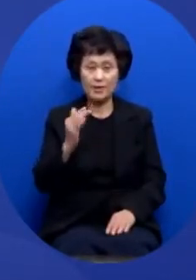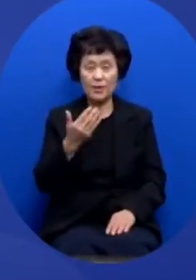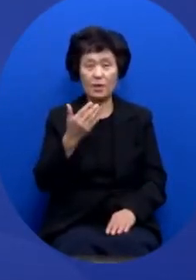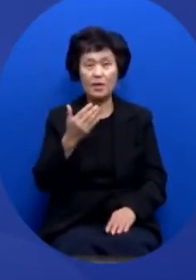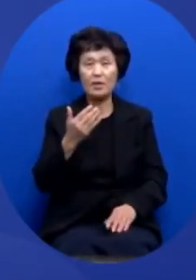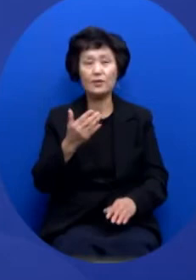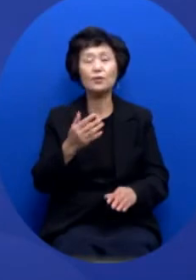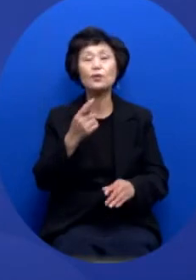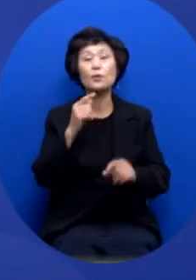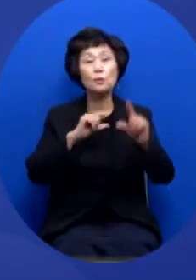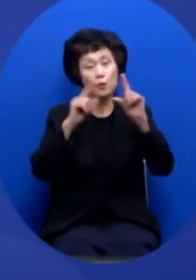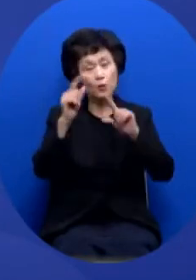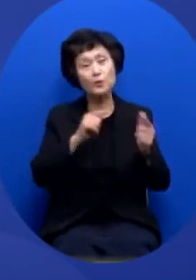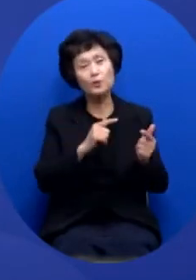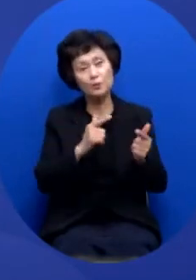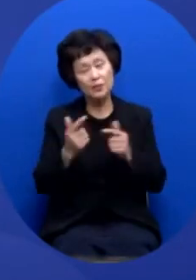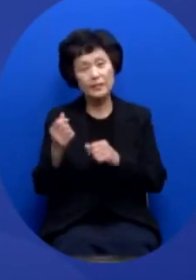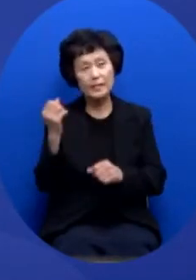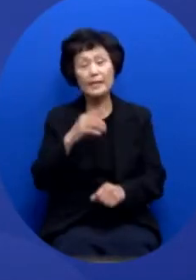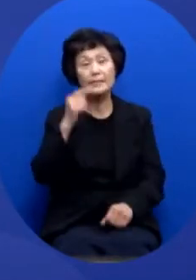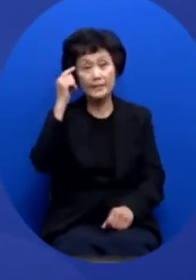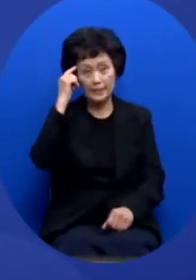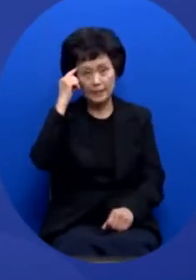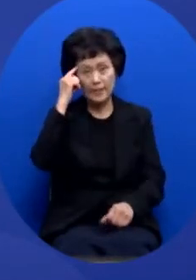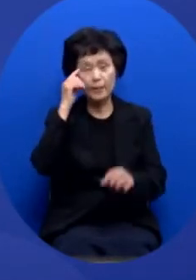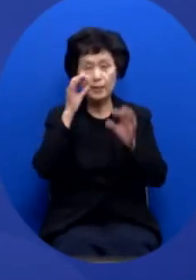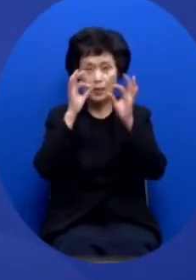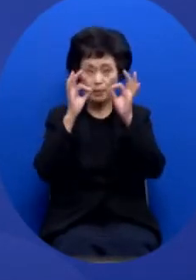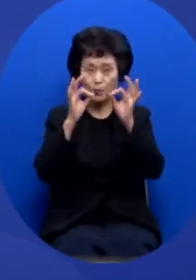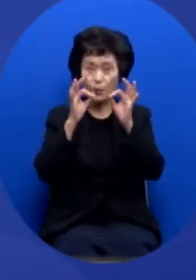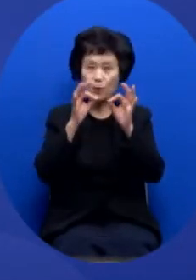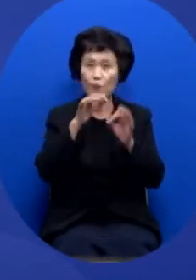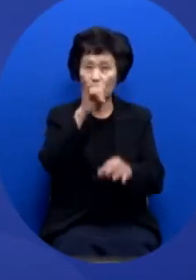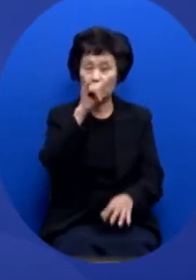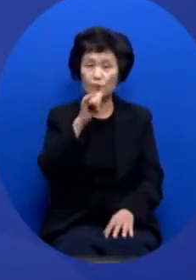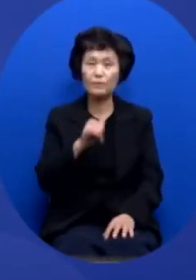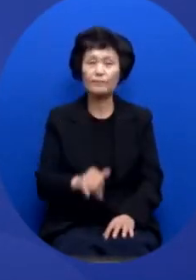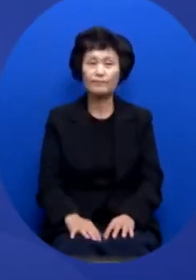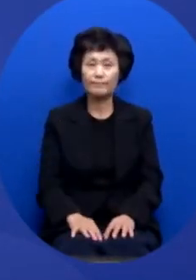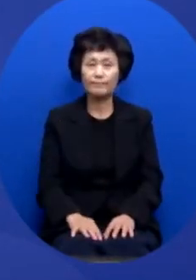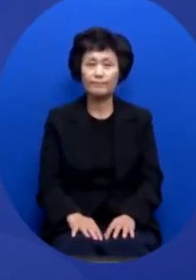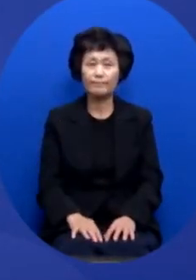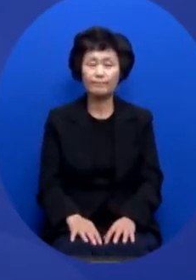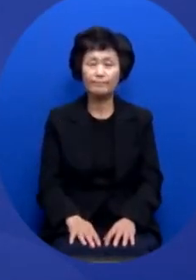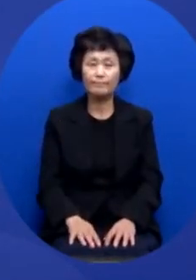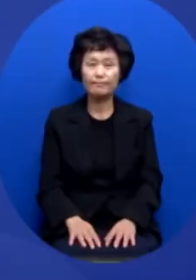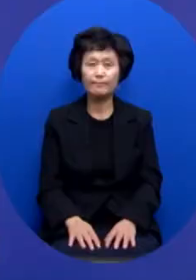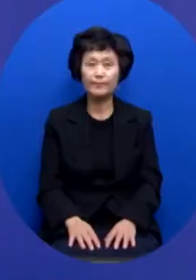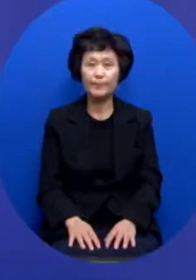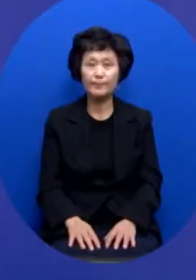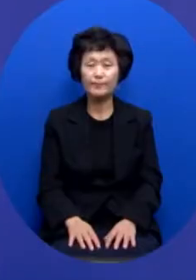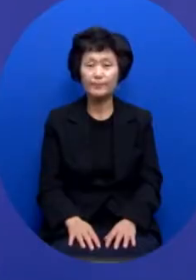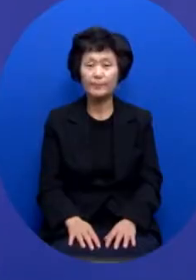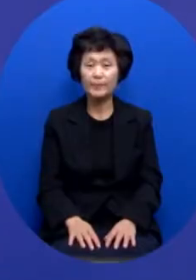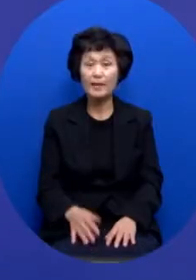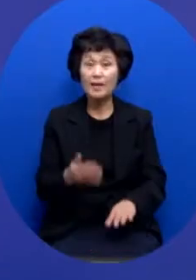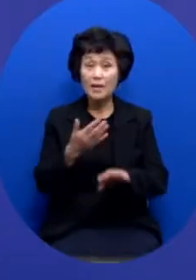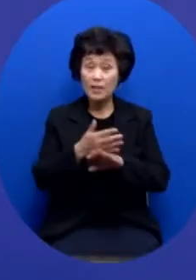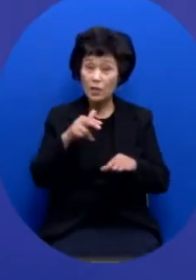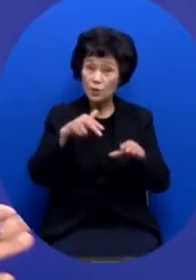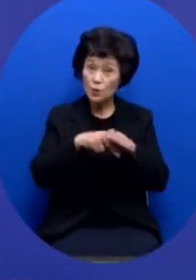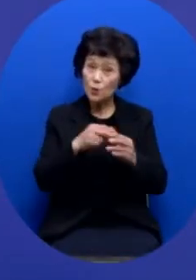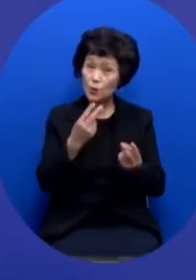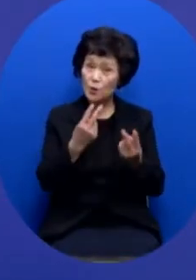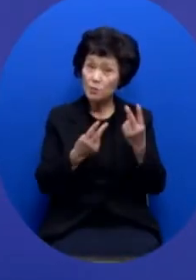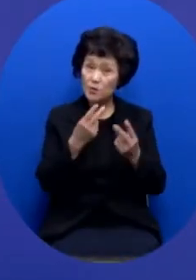문화 유산을 통해서 다시 되새겨보는 지금에 와서 그런 것들이 훨씬 더 중요하지 않았나 싶습니다. 네. 다른 종교와